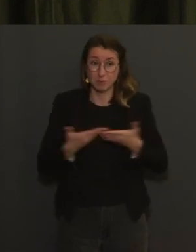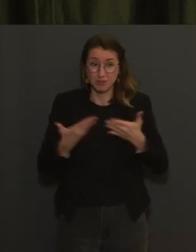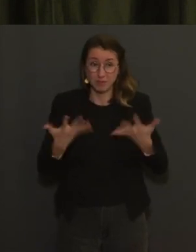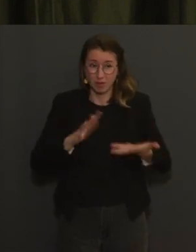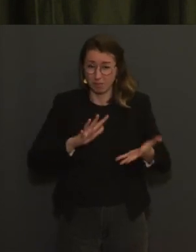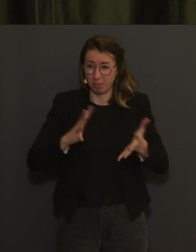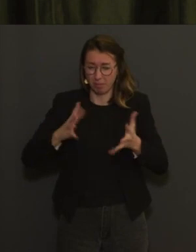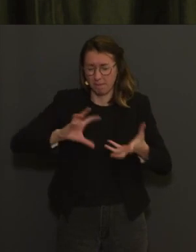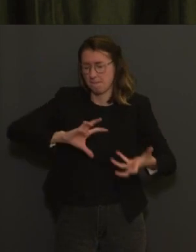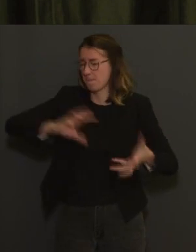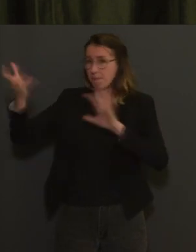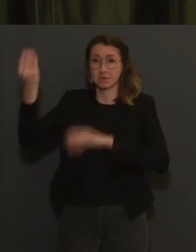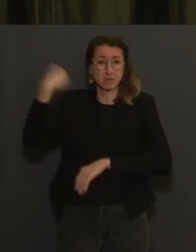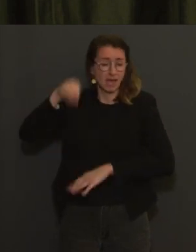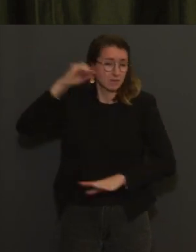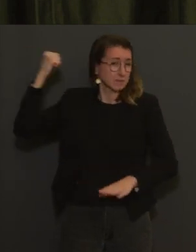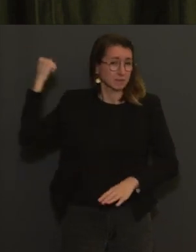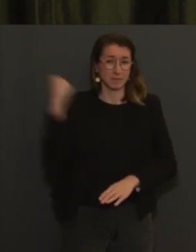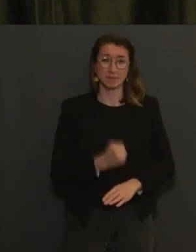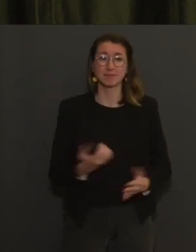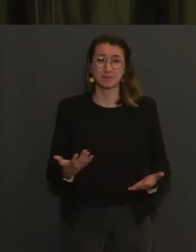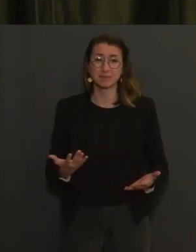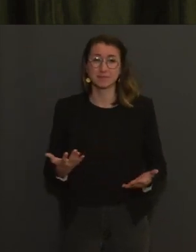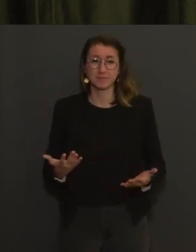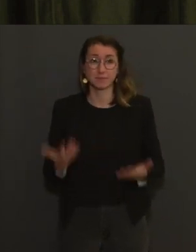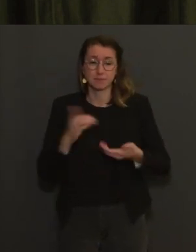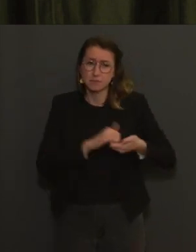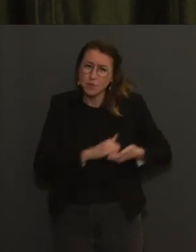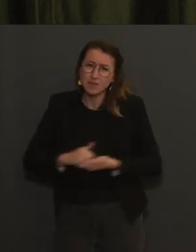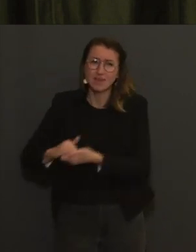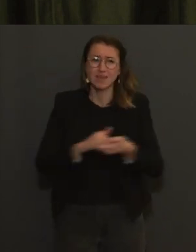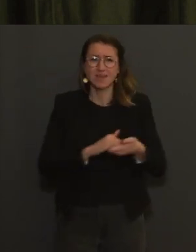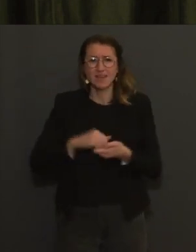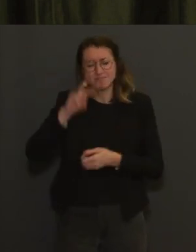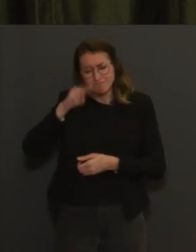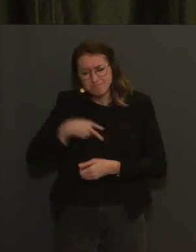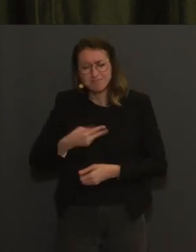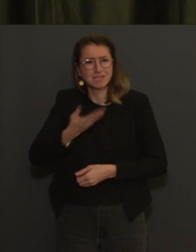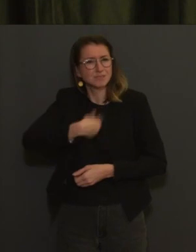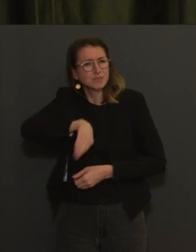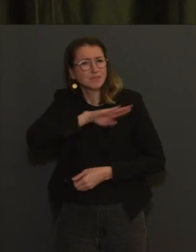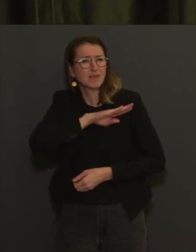aujourd'hui. La solidarité et la responsabilité sont la seule réponse correcte à cette situation.